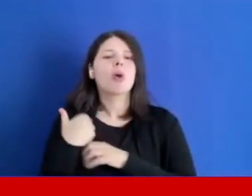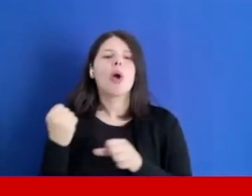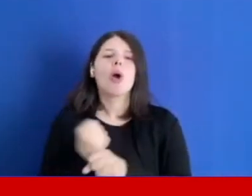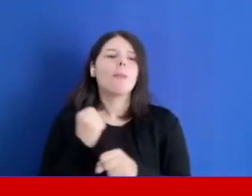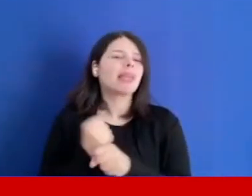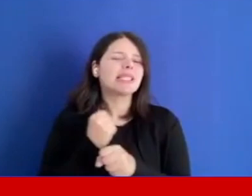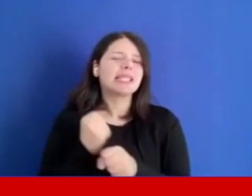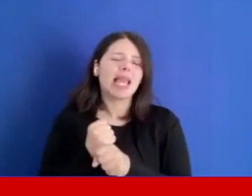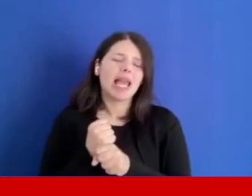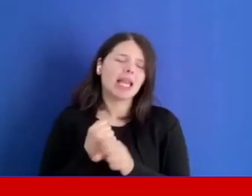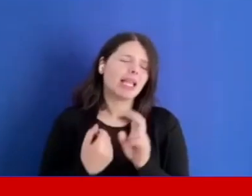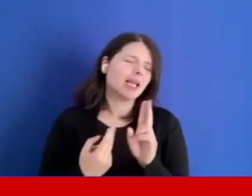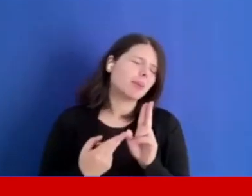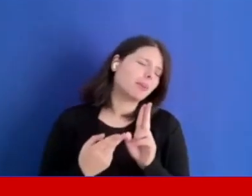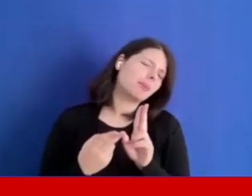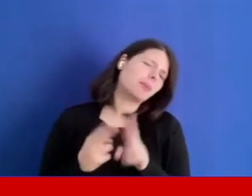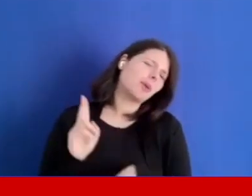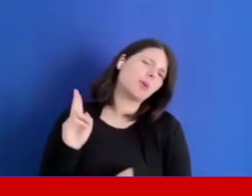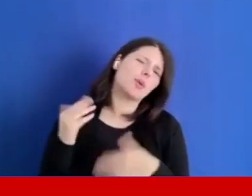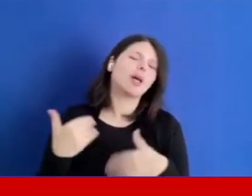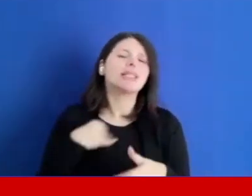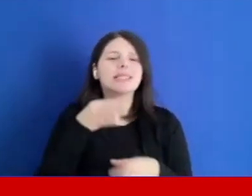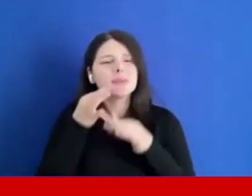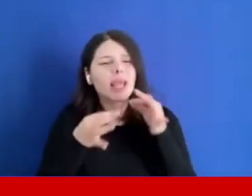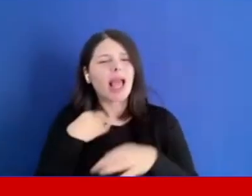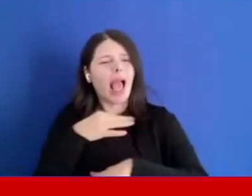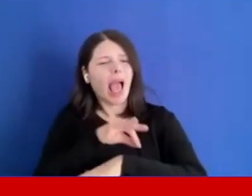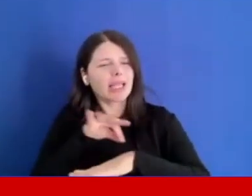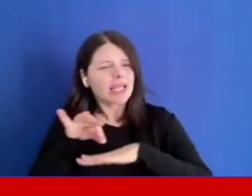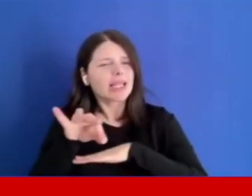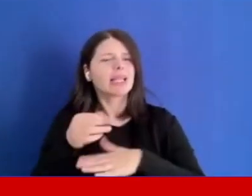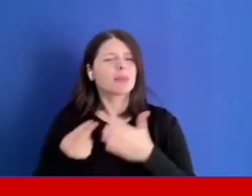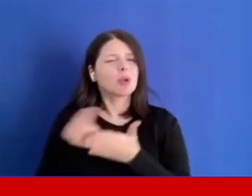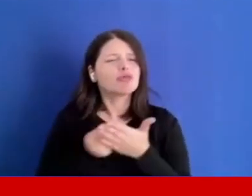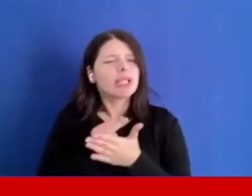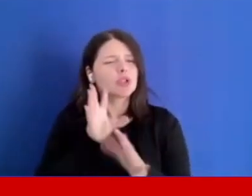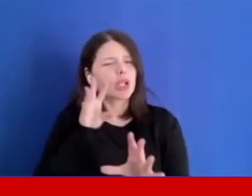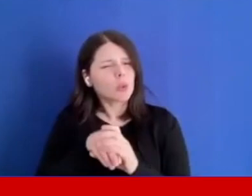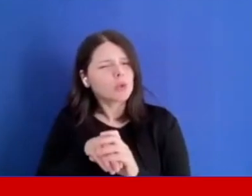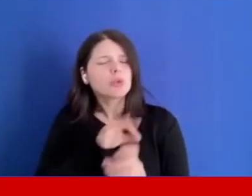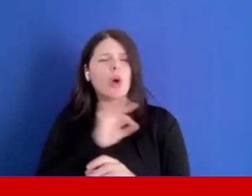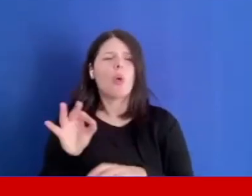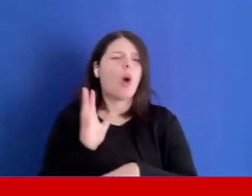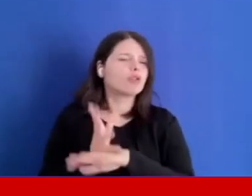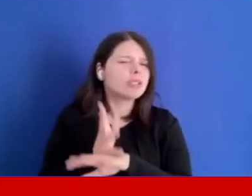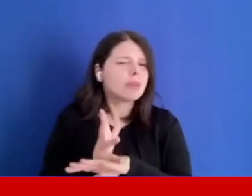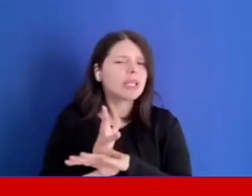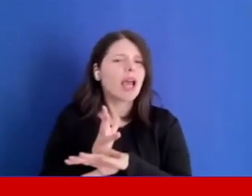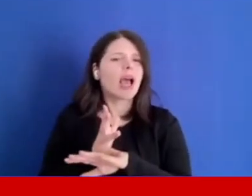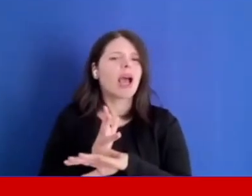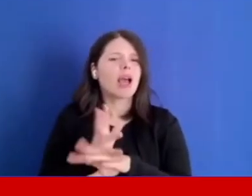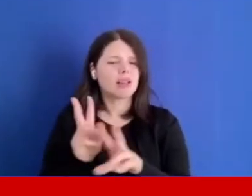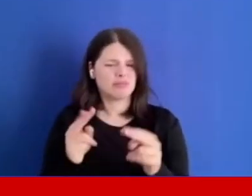mondo, perché quando vado a spiegare che sono architetto di progettazione inclusiva o di accessibilità, che